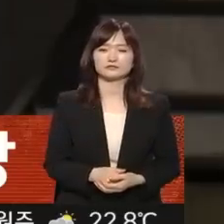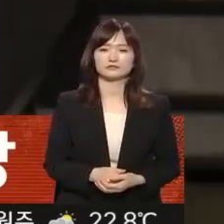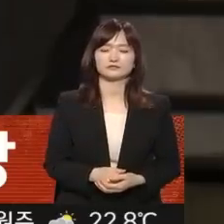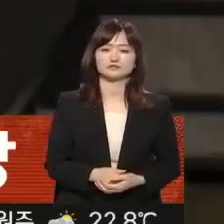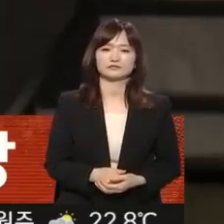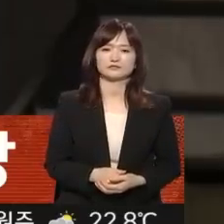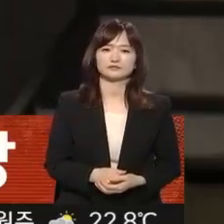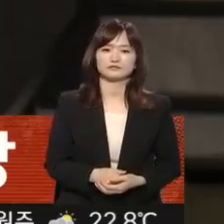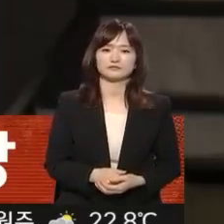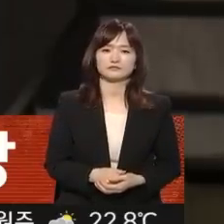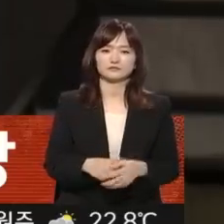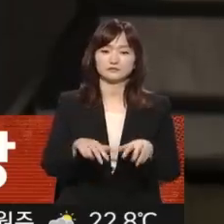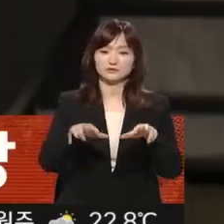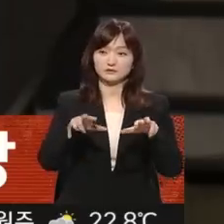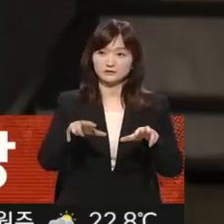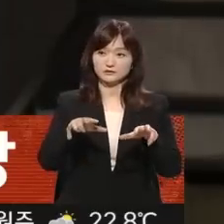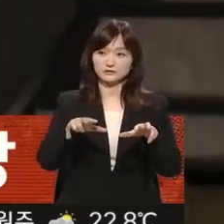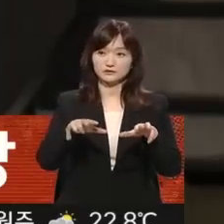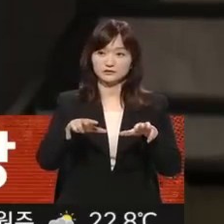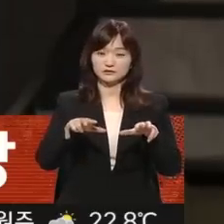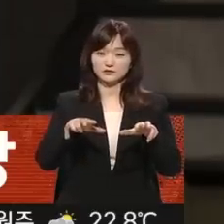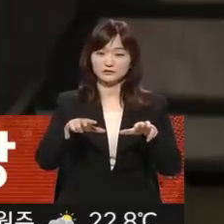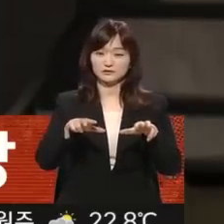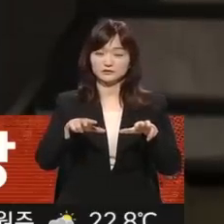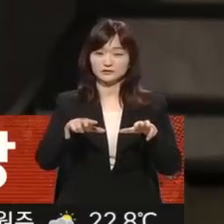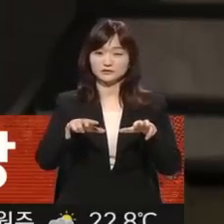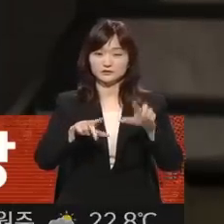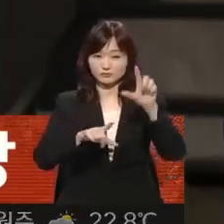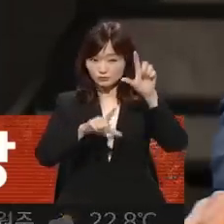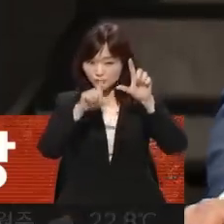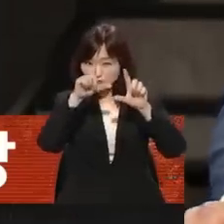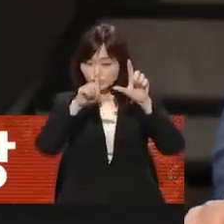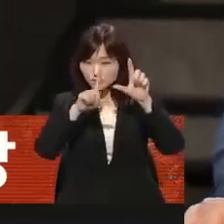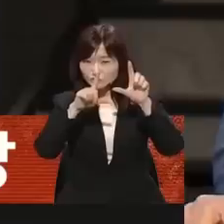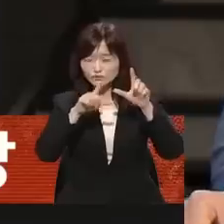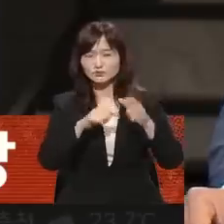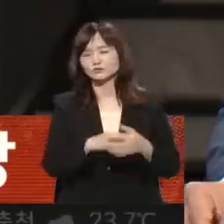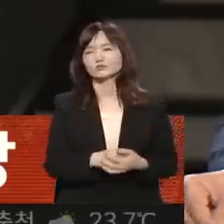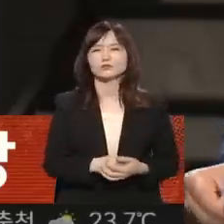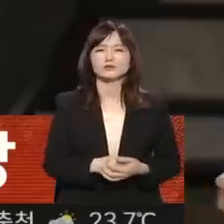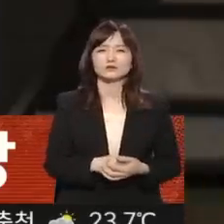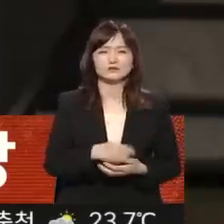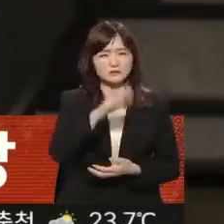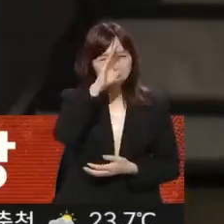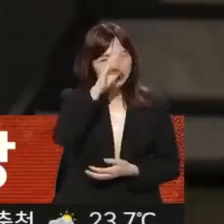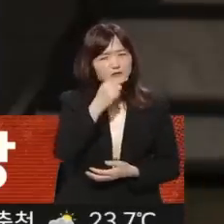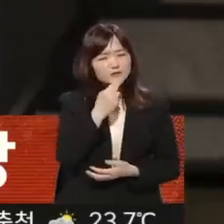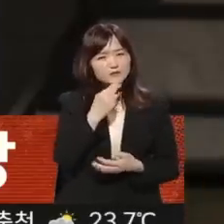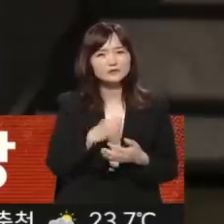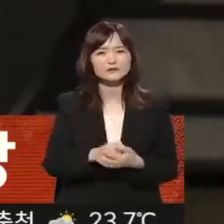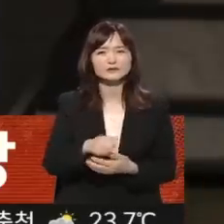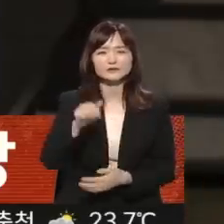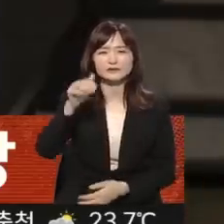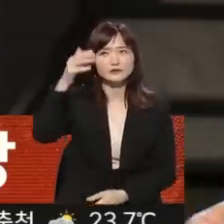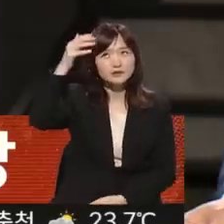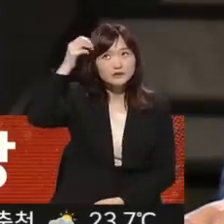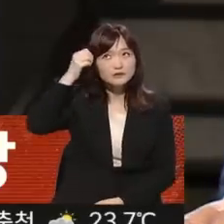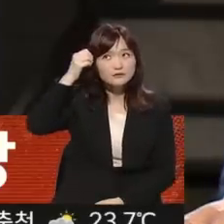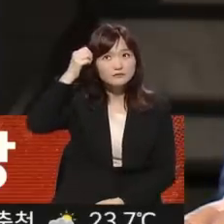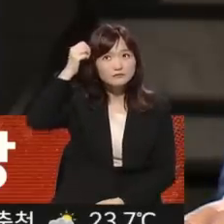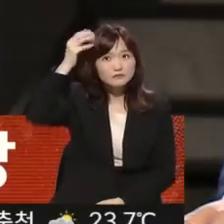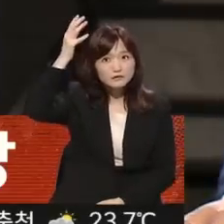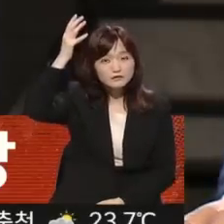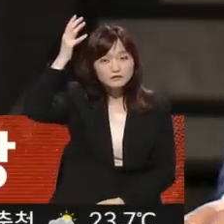인격장애는 근데 사실 현실에서는 거의 보이지 않는 병이라고도 볼 수 있어요 약간의 기억상실에 의한 해리 현상이 정도는